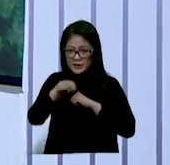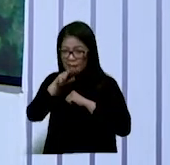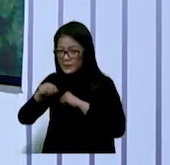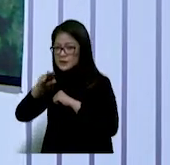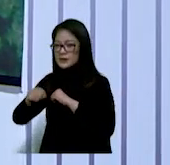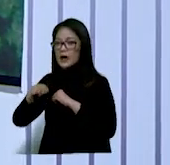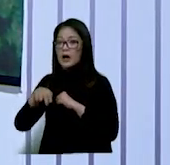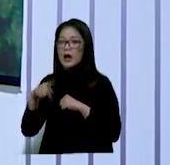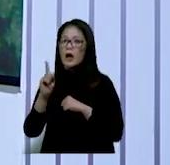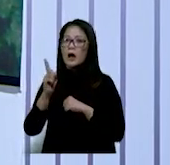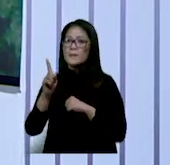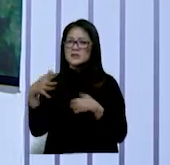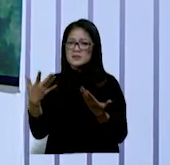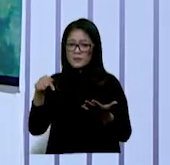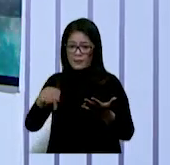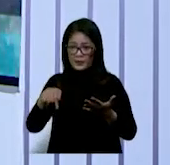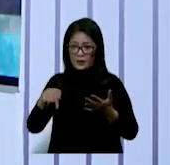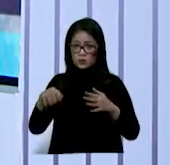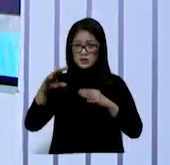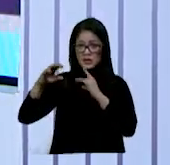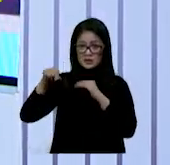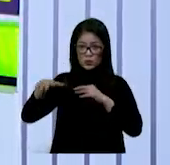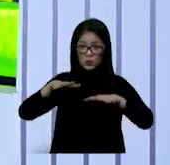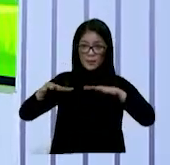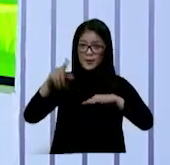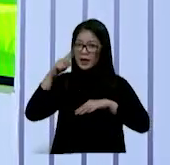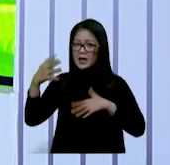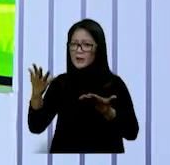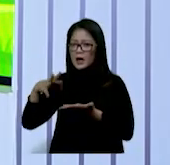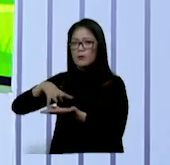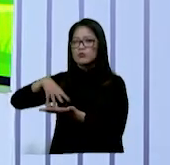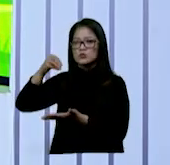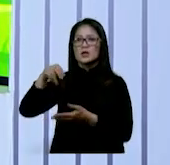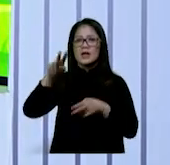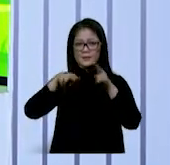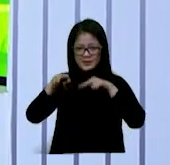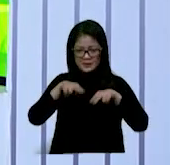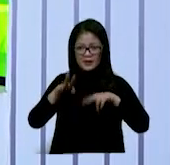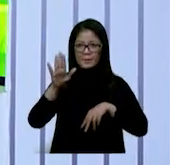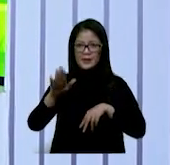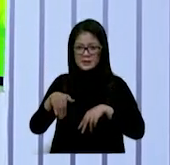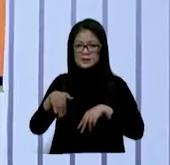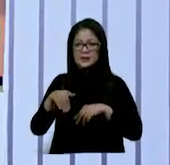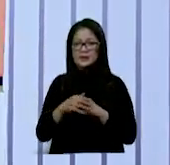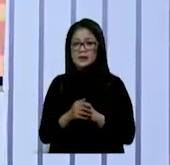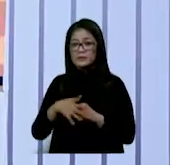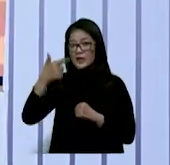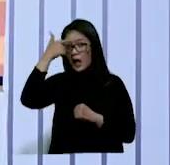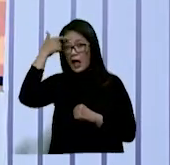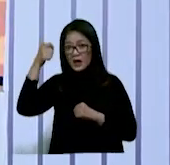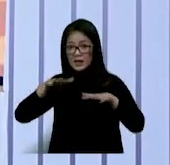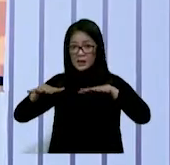terpengaruh gempa Cianjur. Ya, sementara itu pakar kegempaan ini menyebut meski hanya 5,6 namun daya rusak gempa